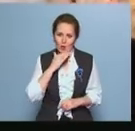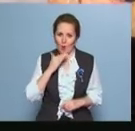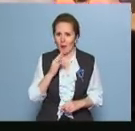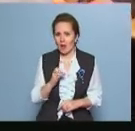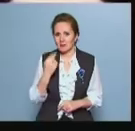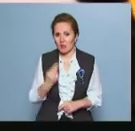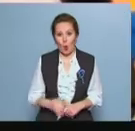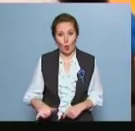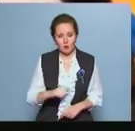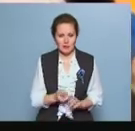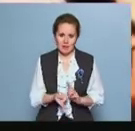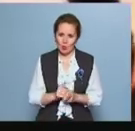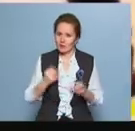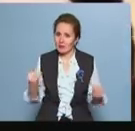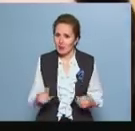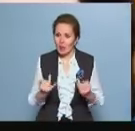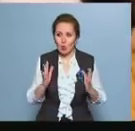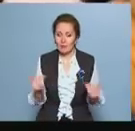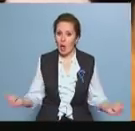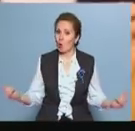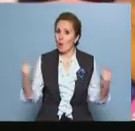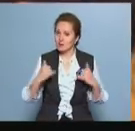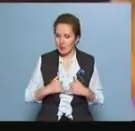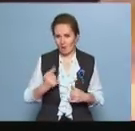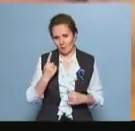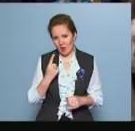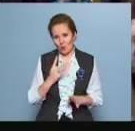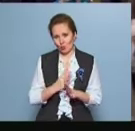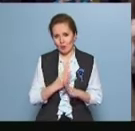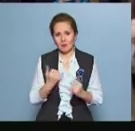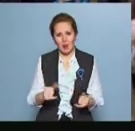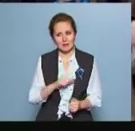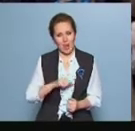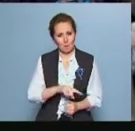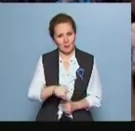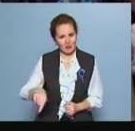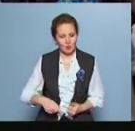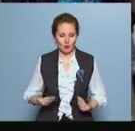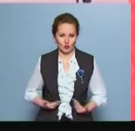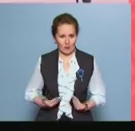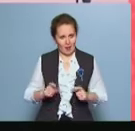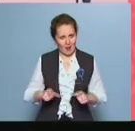Удмуртия становится интереснее не только для гостей, но и в первую очередь для самих ее жителей. Илья Вихарев, Роман